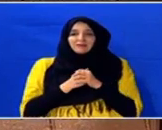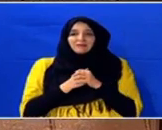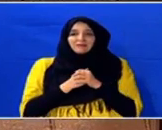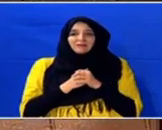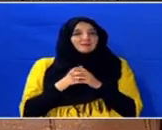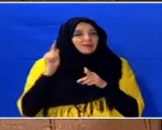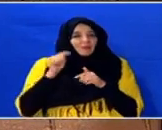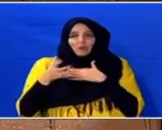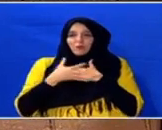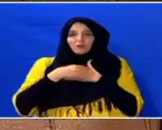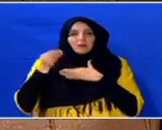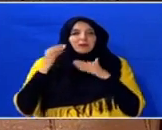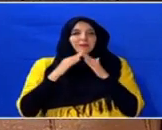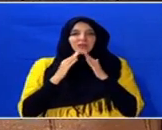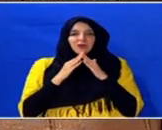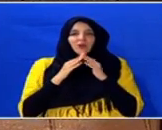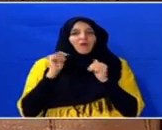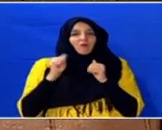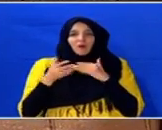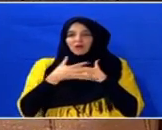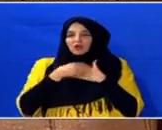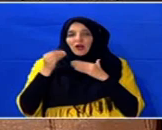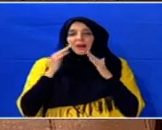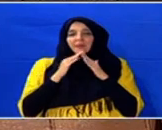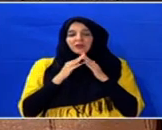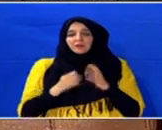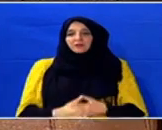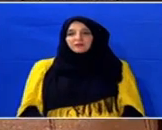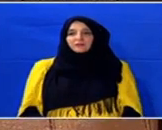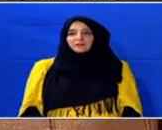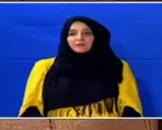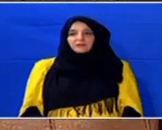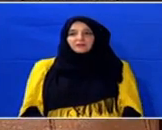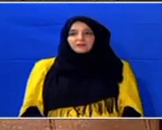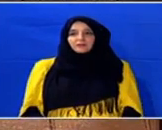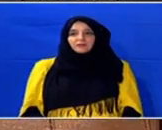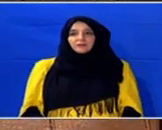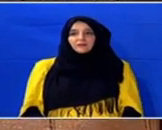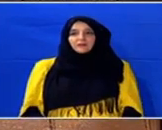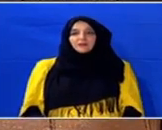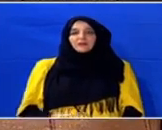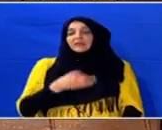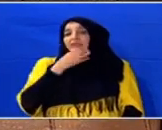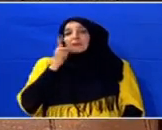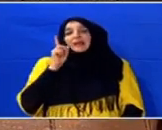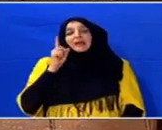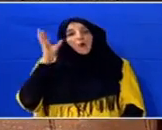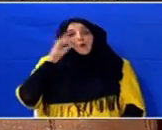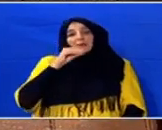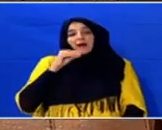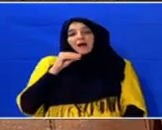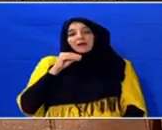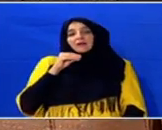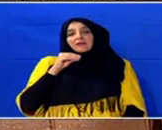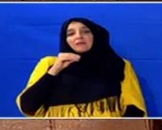تغادر هذا البيت، تغادر هذا البيت وتحسن إلى زوج عمتها.